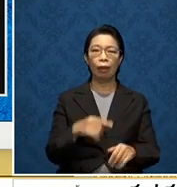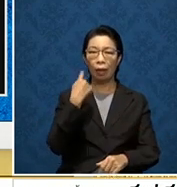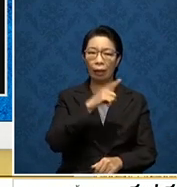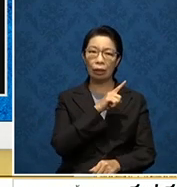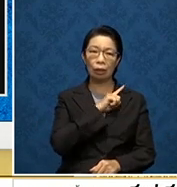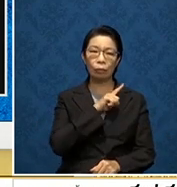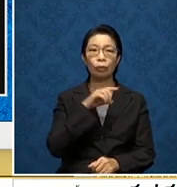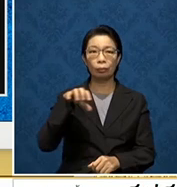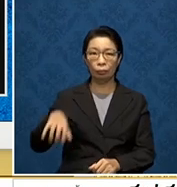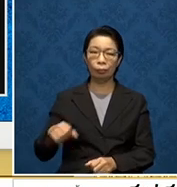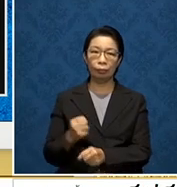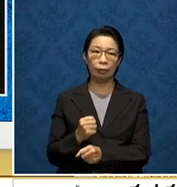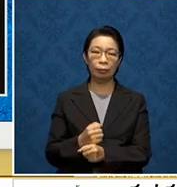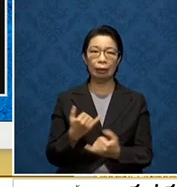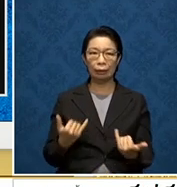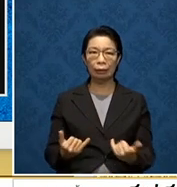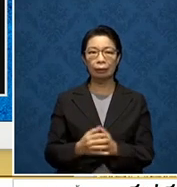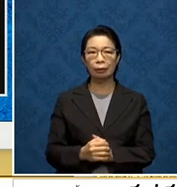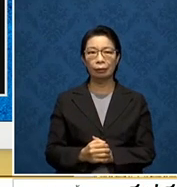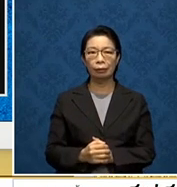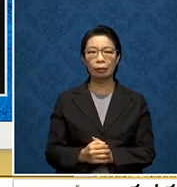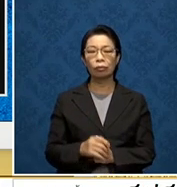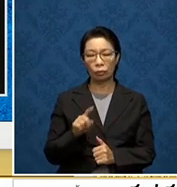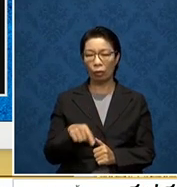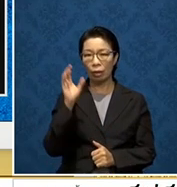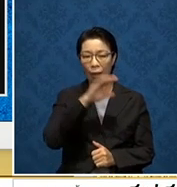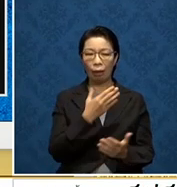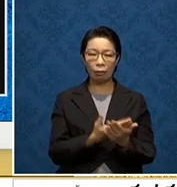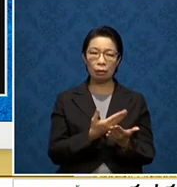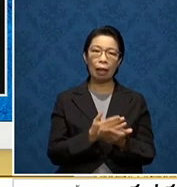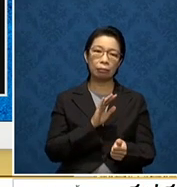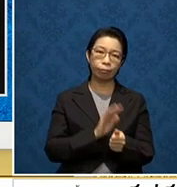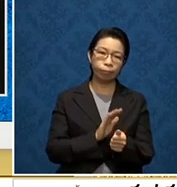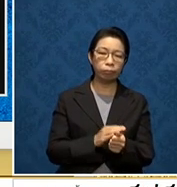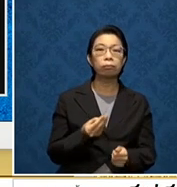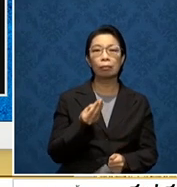องรีบเยียวยาอย่างเร่งด่วนและเป็นธรร